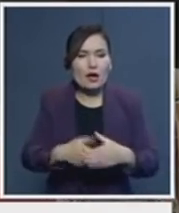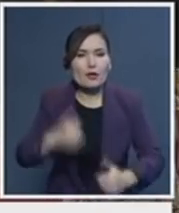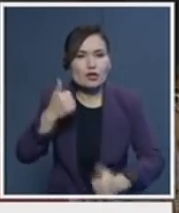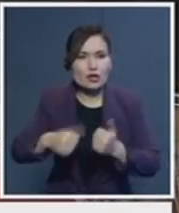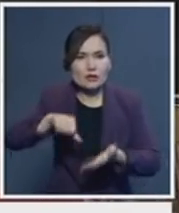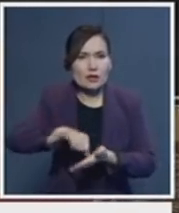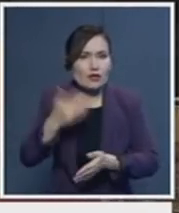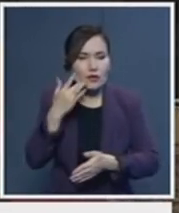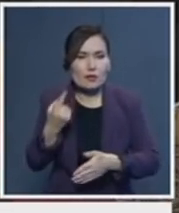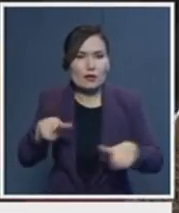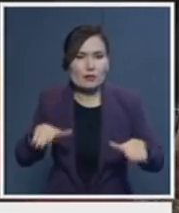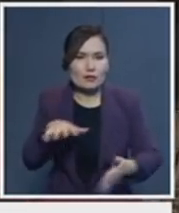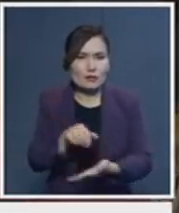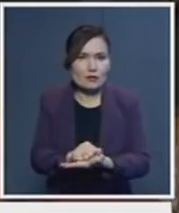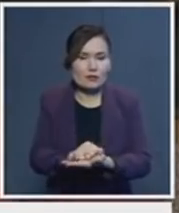болып жүр.